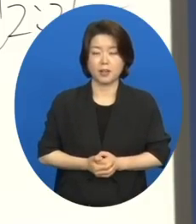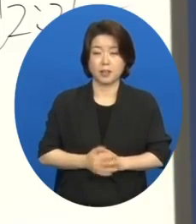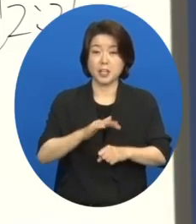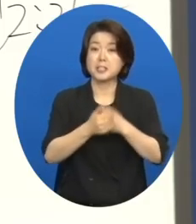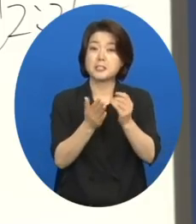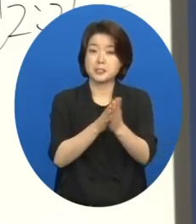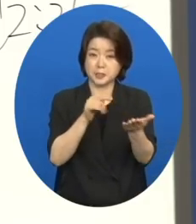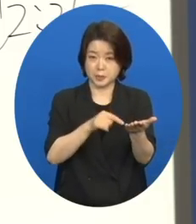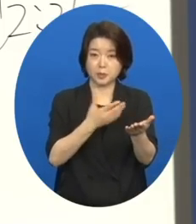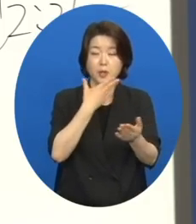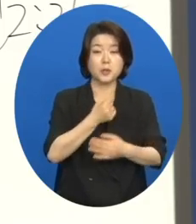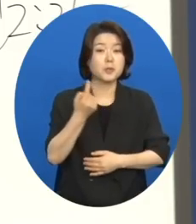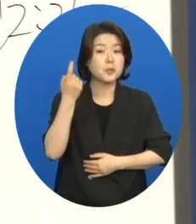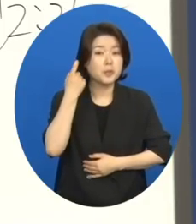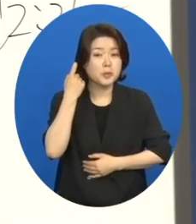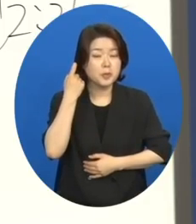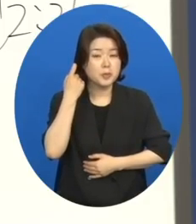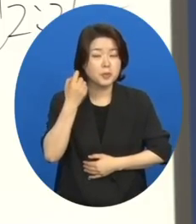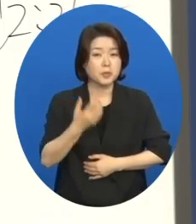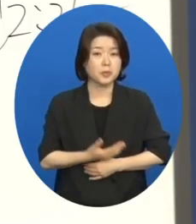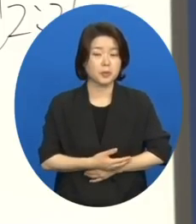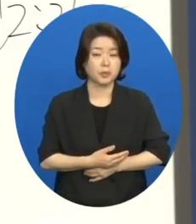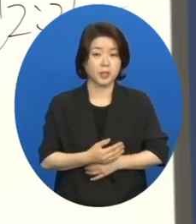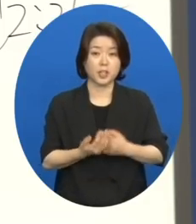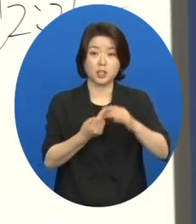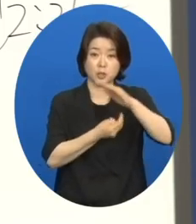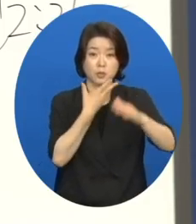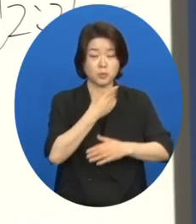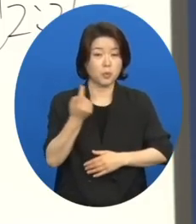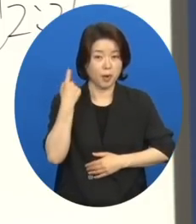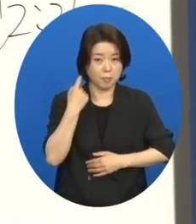성경에 요한복음 20장 21절에